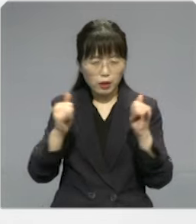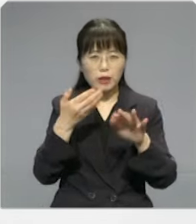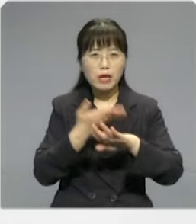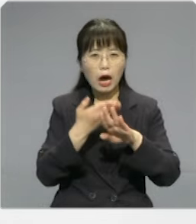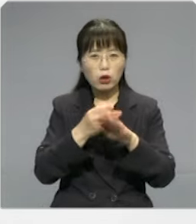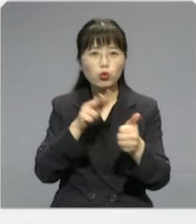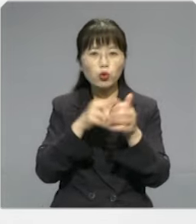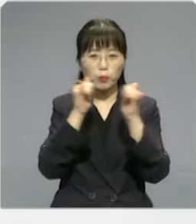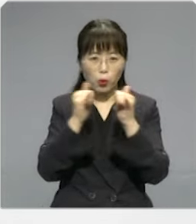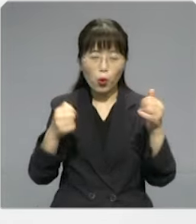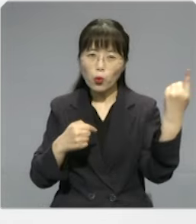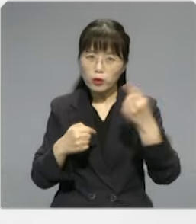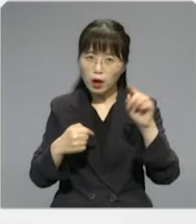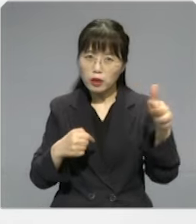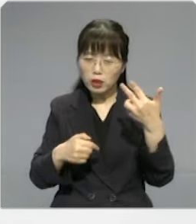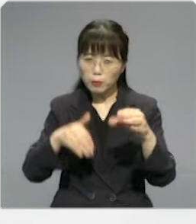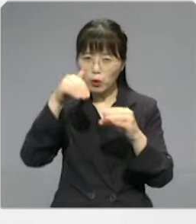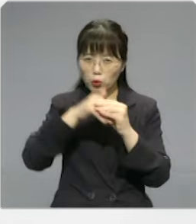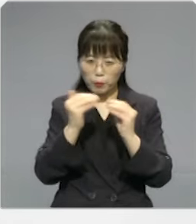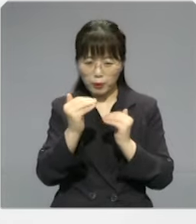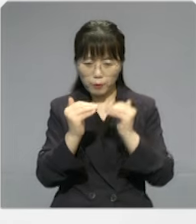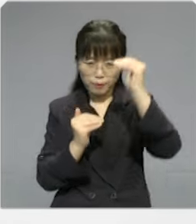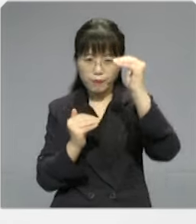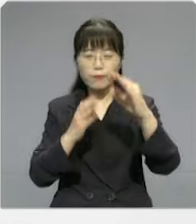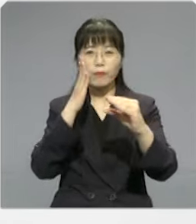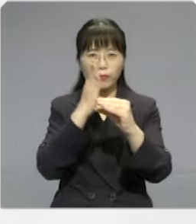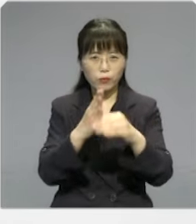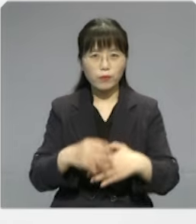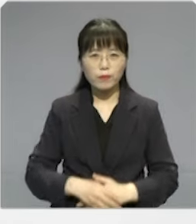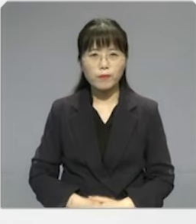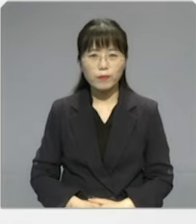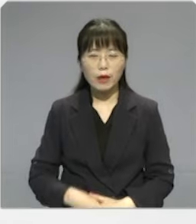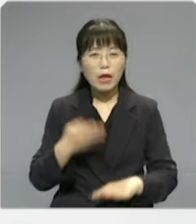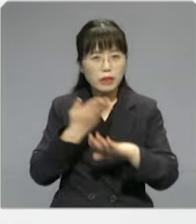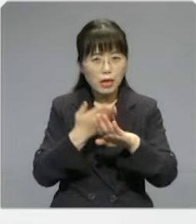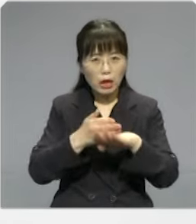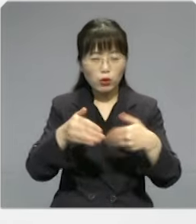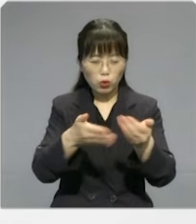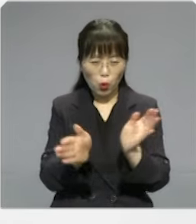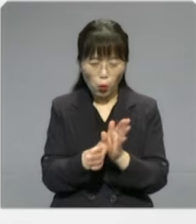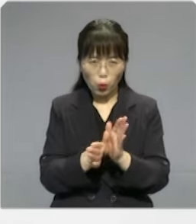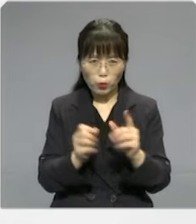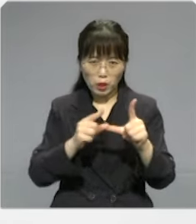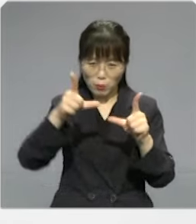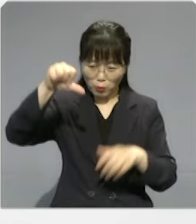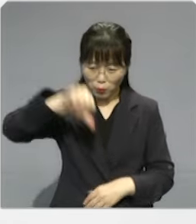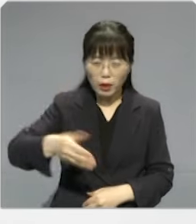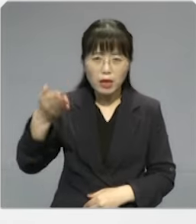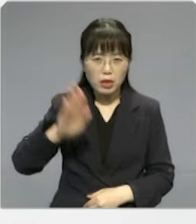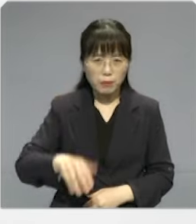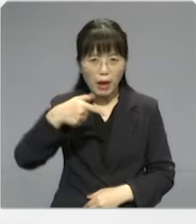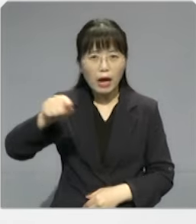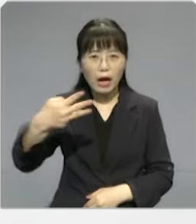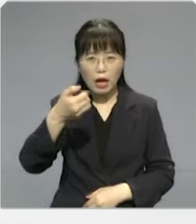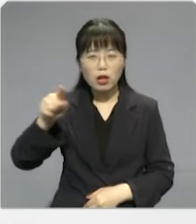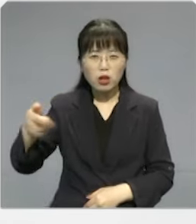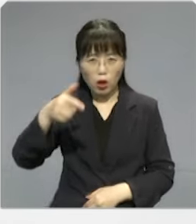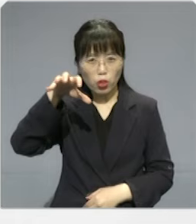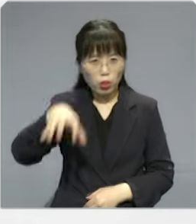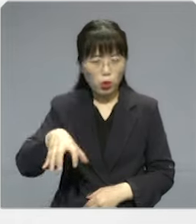후보를 1,700여 표 차로 따돌렸습니다. 다른 동에서 대부분 패했지만 가련동의